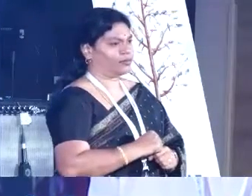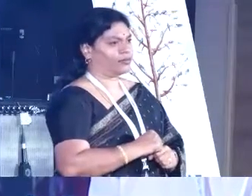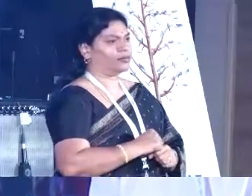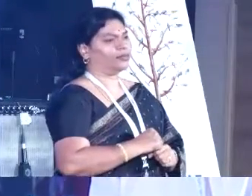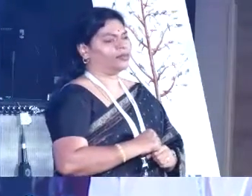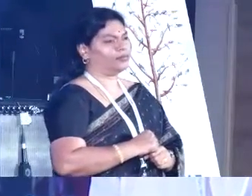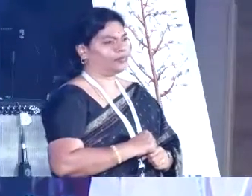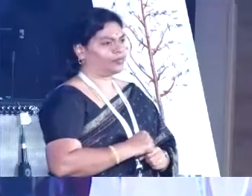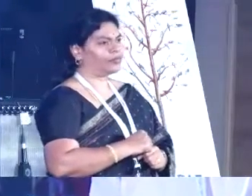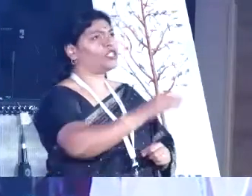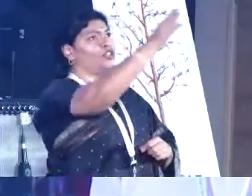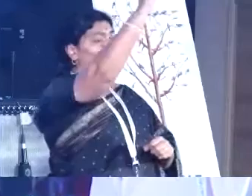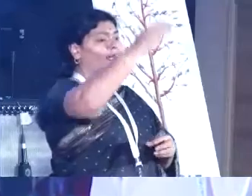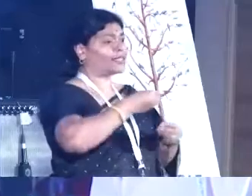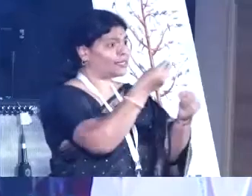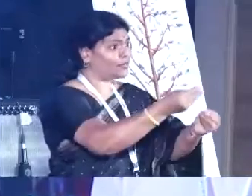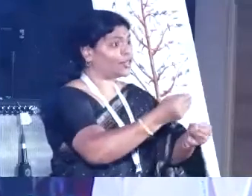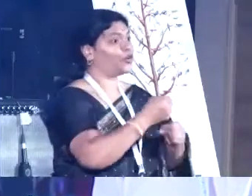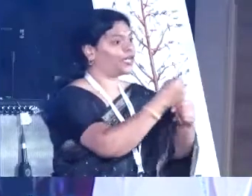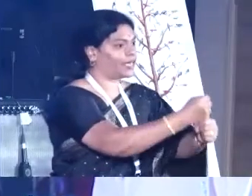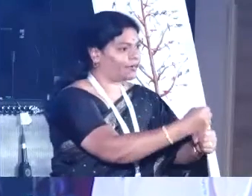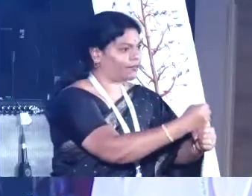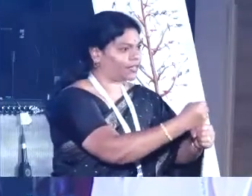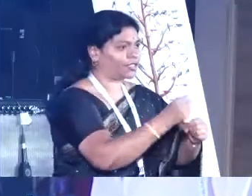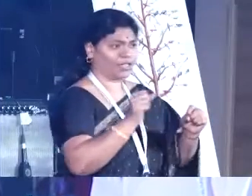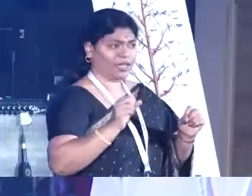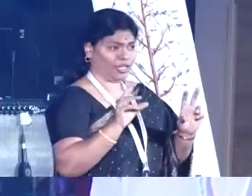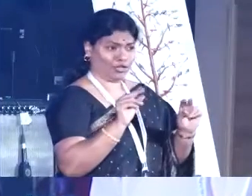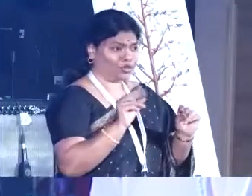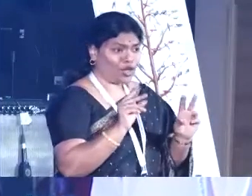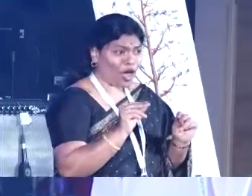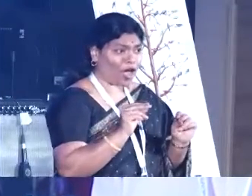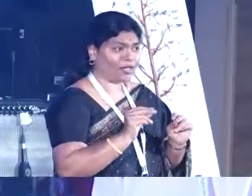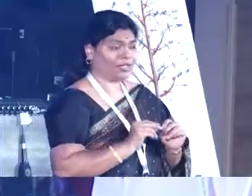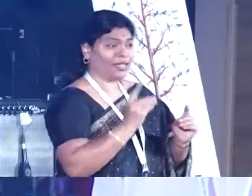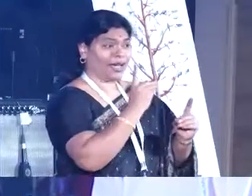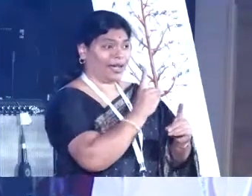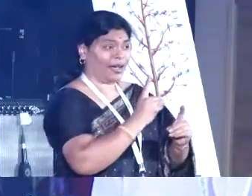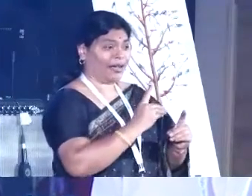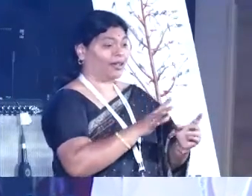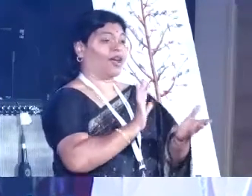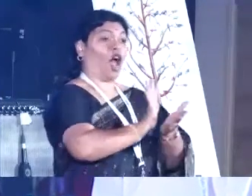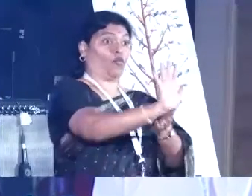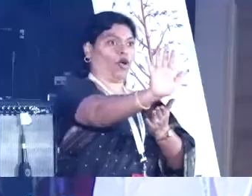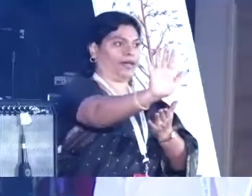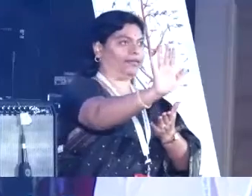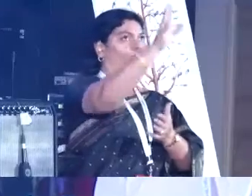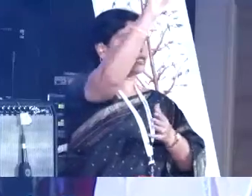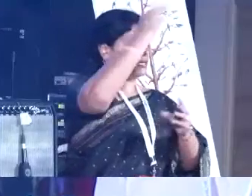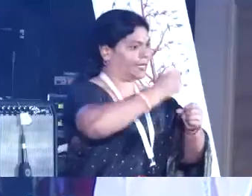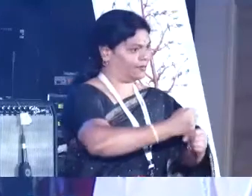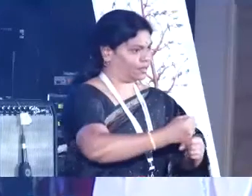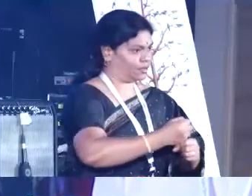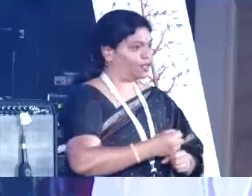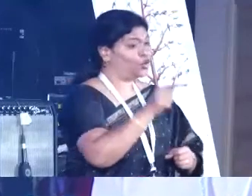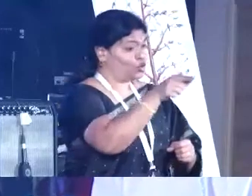भगवान ने हमें गिफ्ट दिया है, ये नहीं कि उसे नकार दिया जाए।